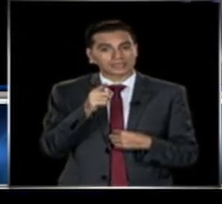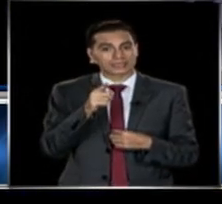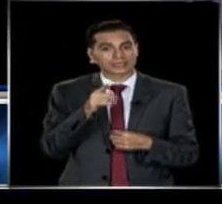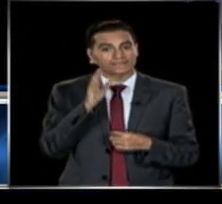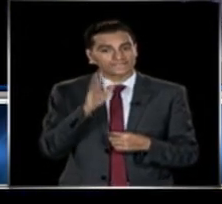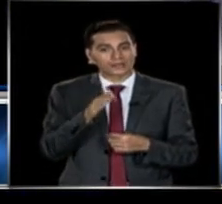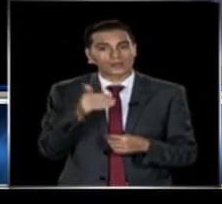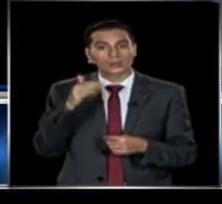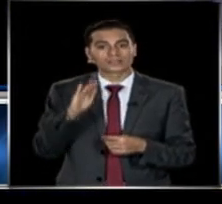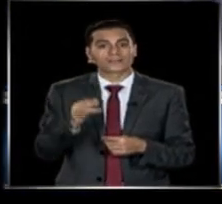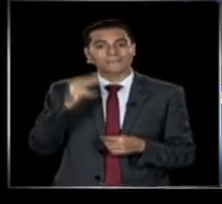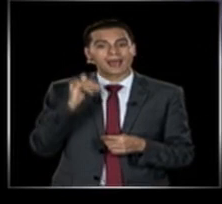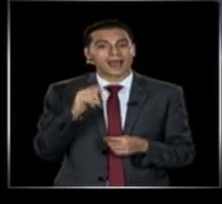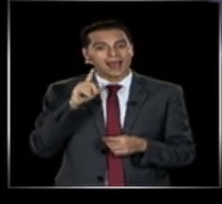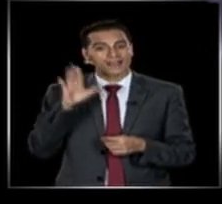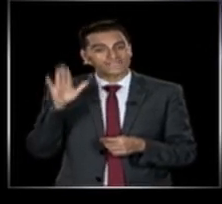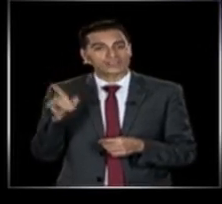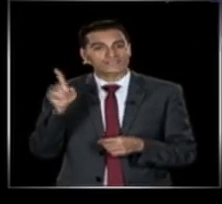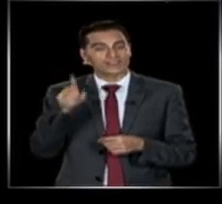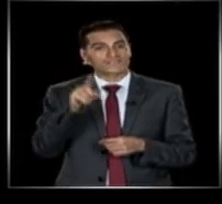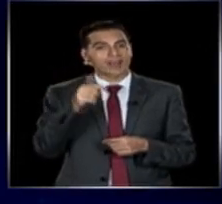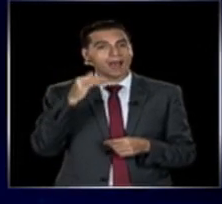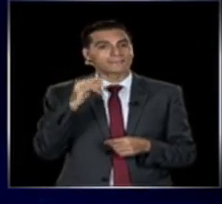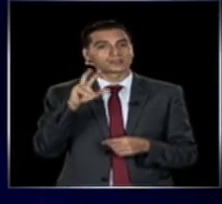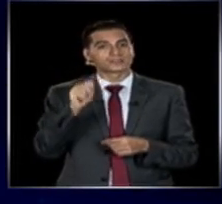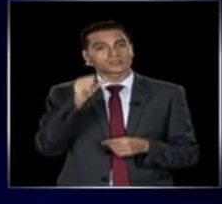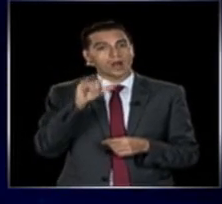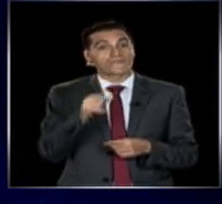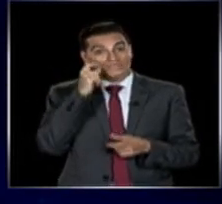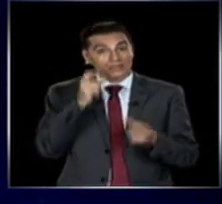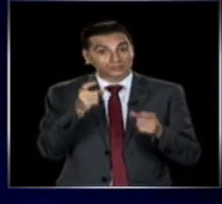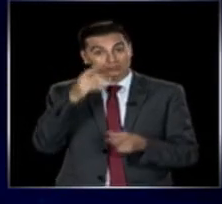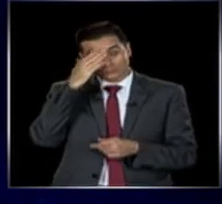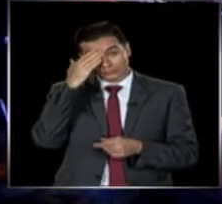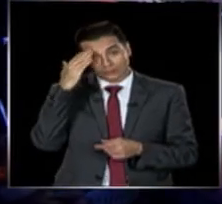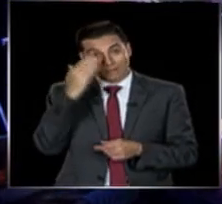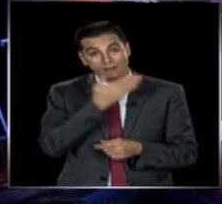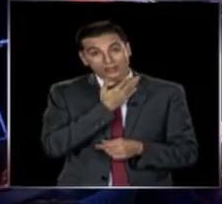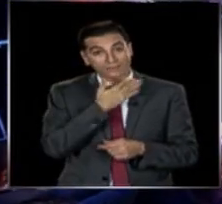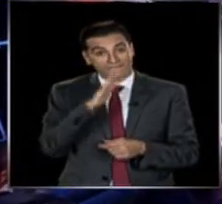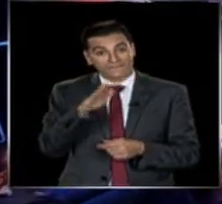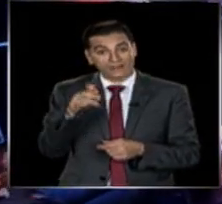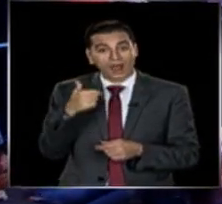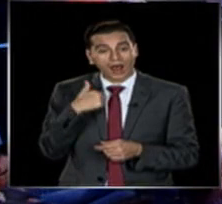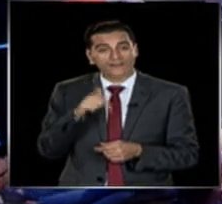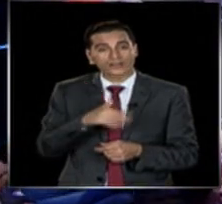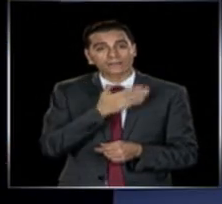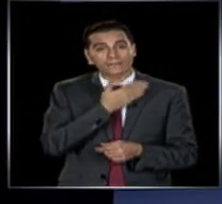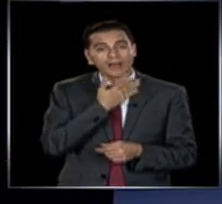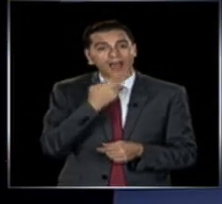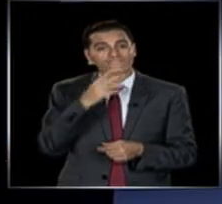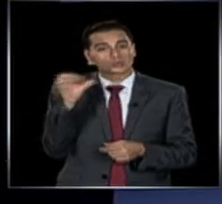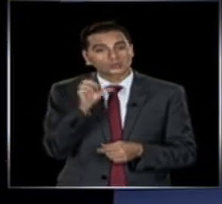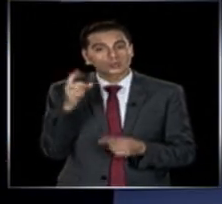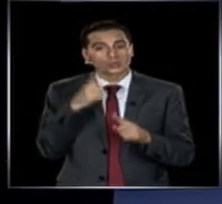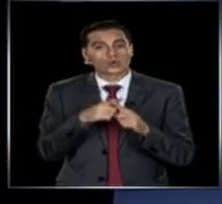نجحت إسماعيل، نجح أحمد صوي، نجح كويس. يعني في ناس نجحت في إصدار البطاقة. أنا معايا بطاقتي من 2019 وجوزي